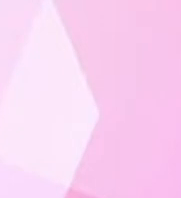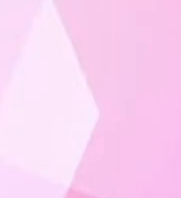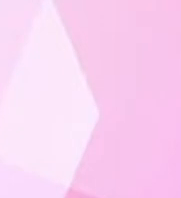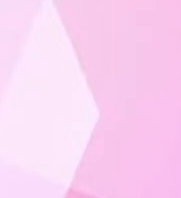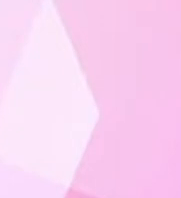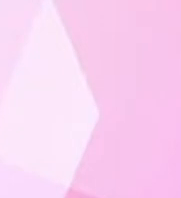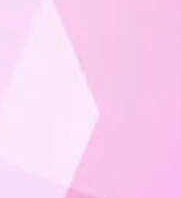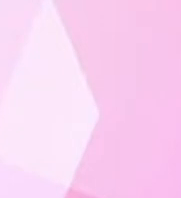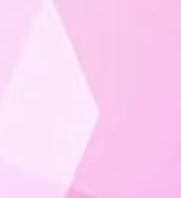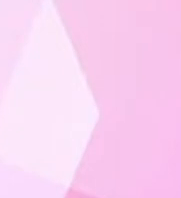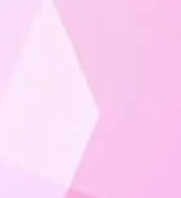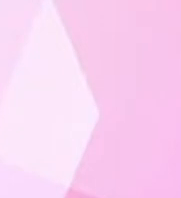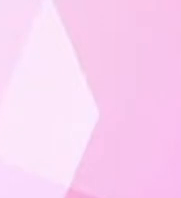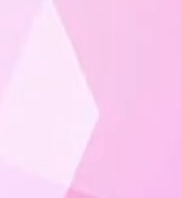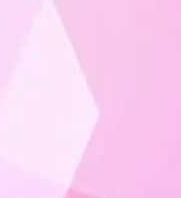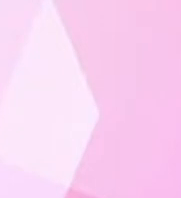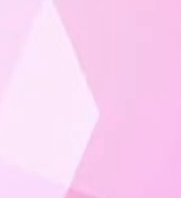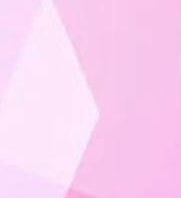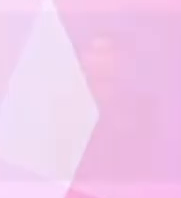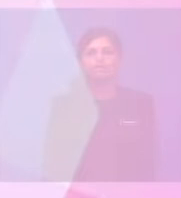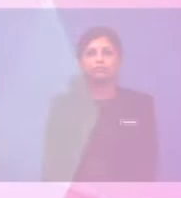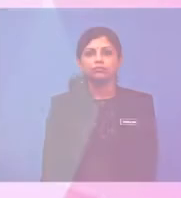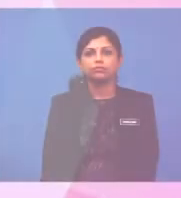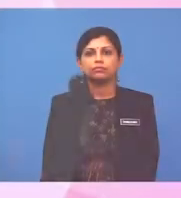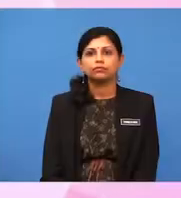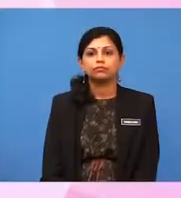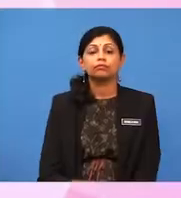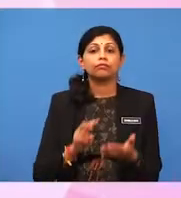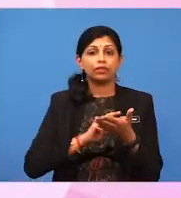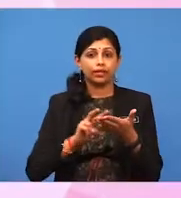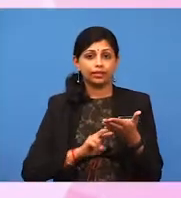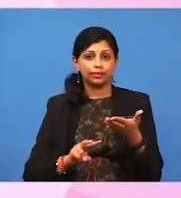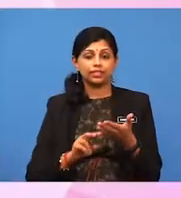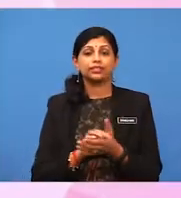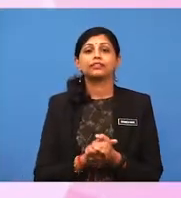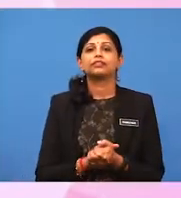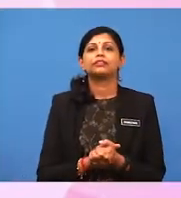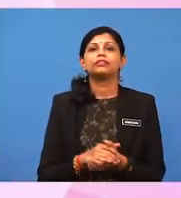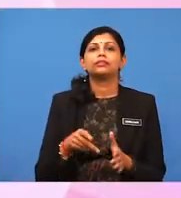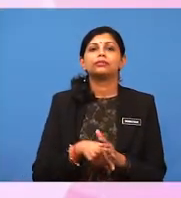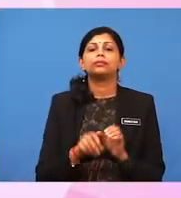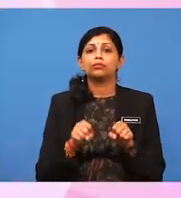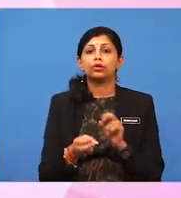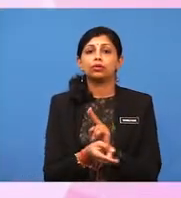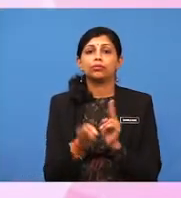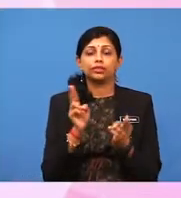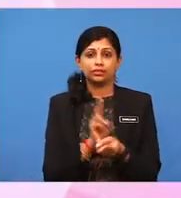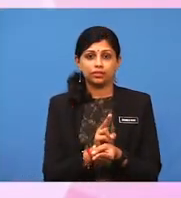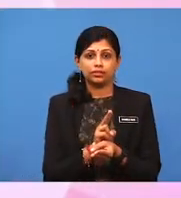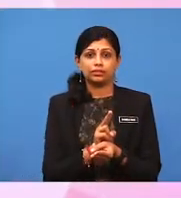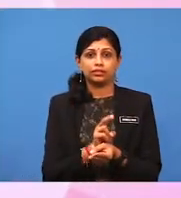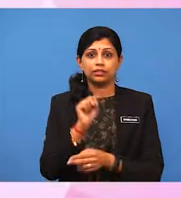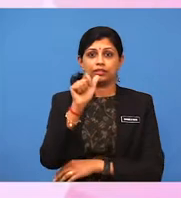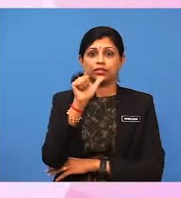tanda petikan berganda "Selamat tengah hari, Kiah." Kod arahan akan dibaca seperti berikut. Pemboleh